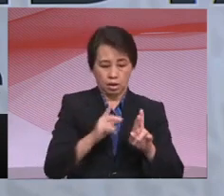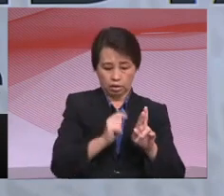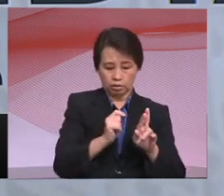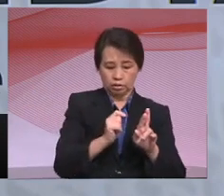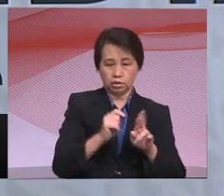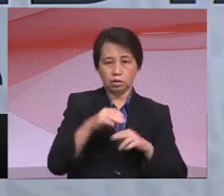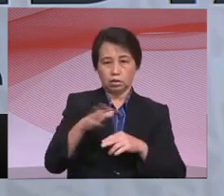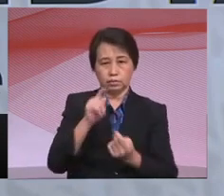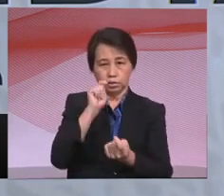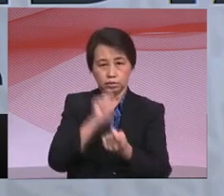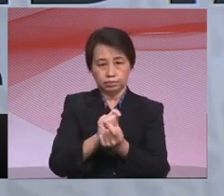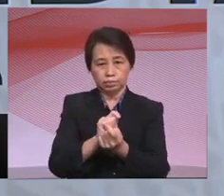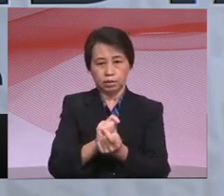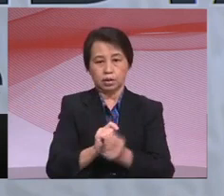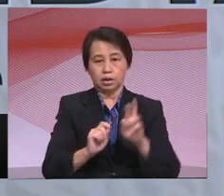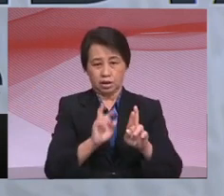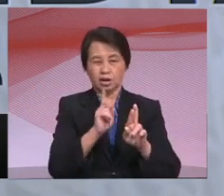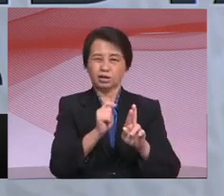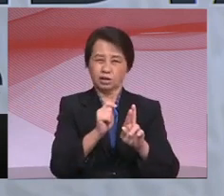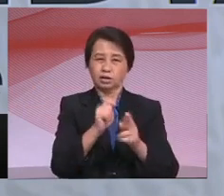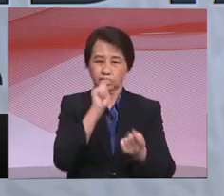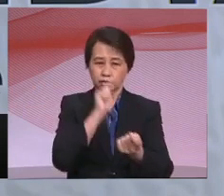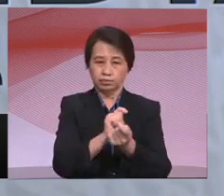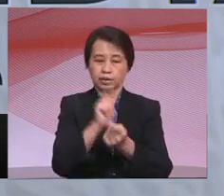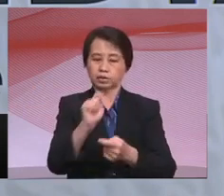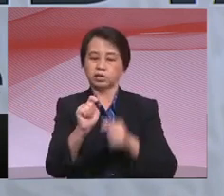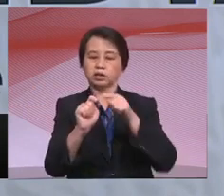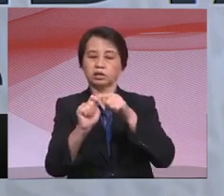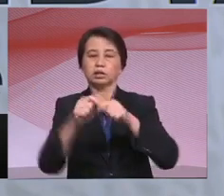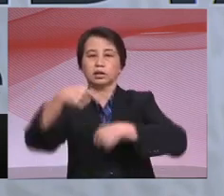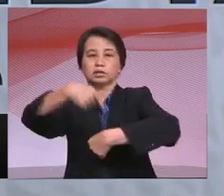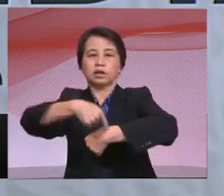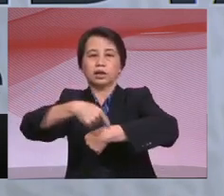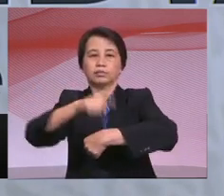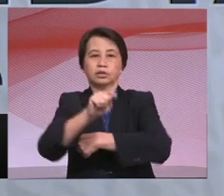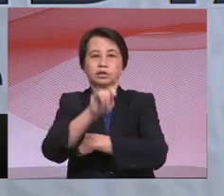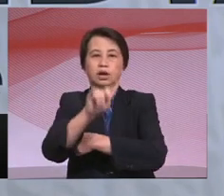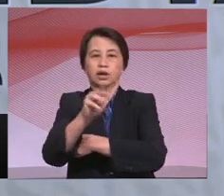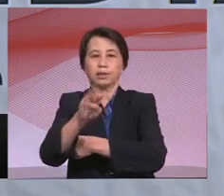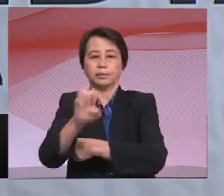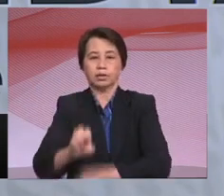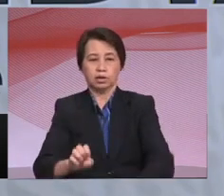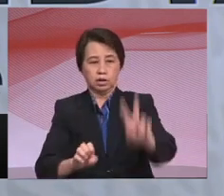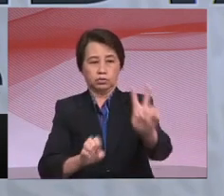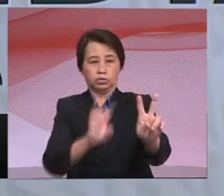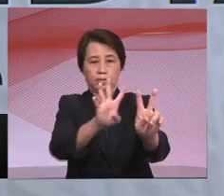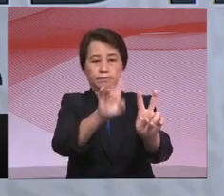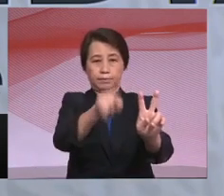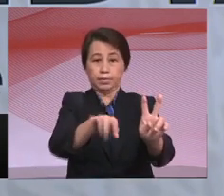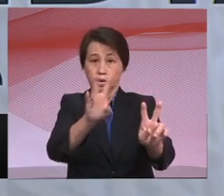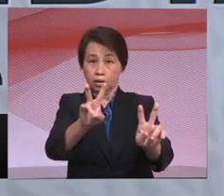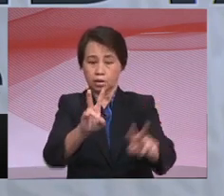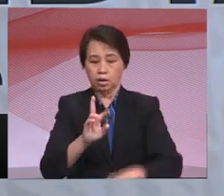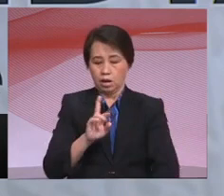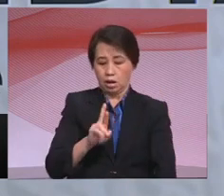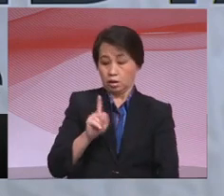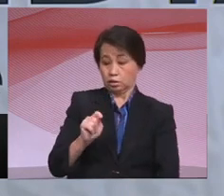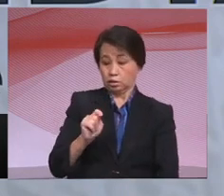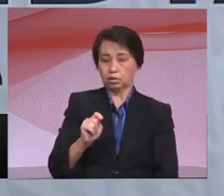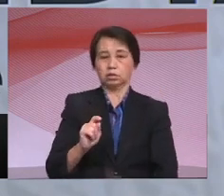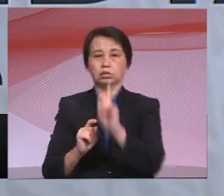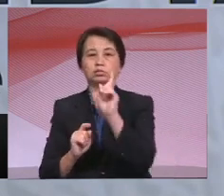lah, lebih tepat lagi kita guna RT lah, T lah time. Itu pada 24 Julai ya, RT kita ialah